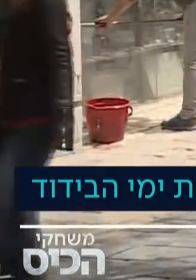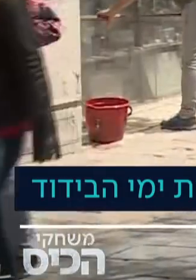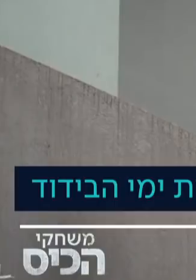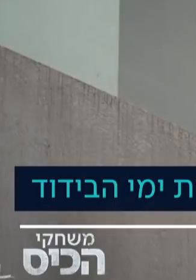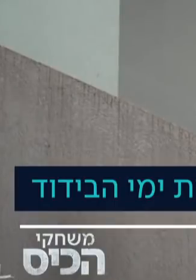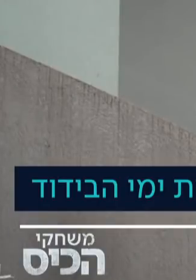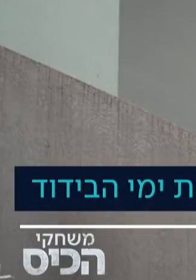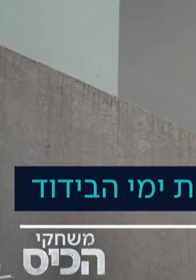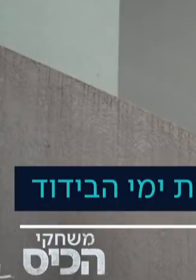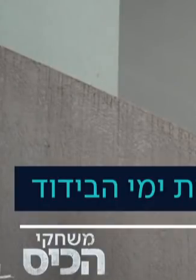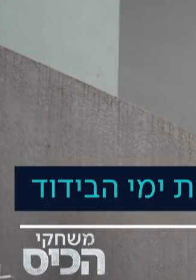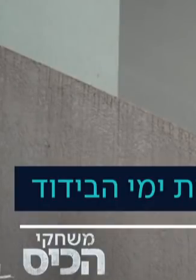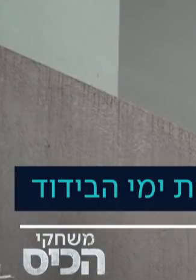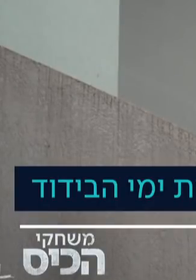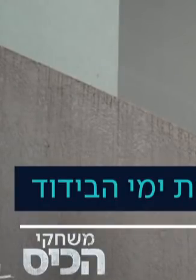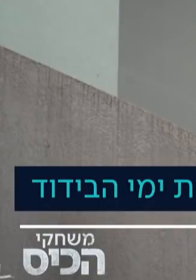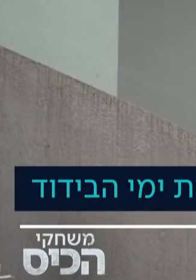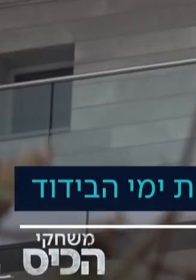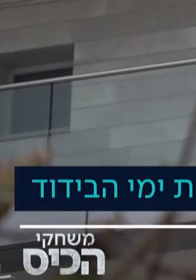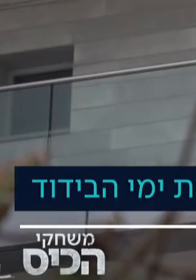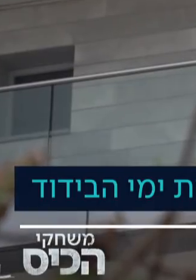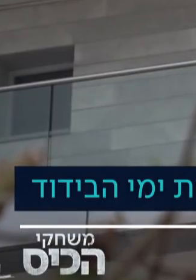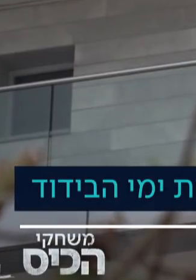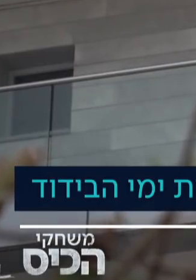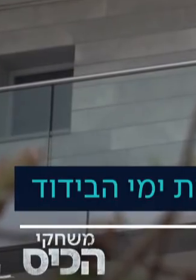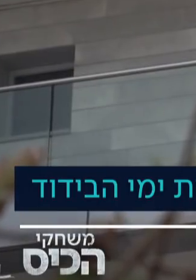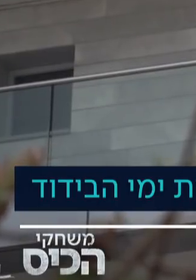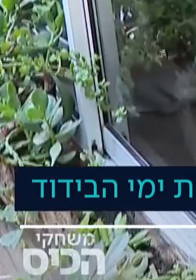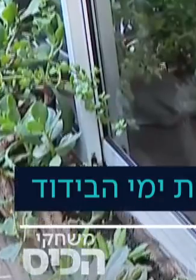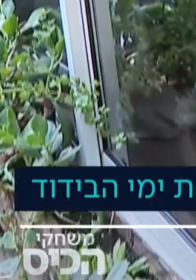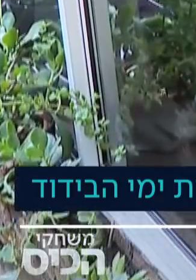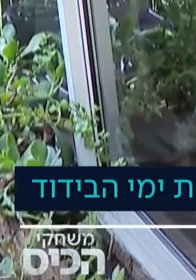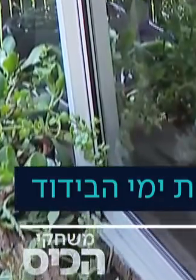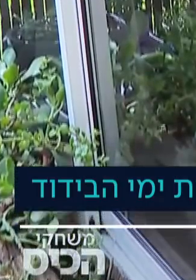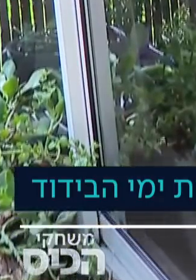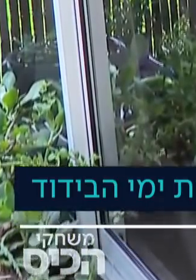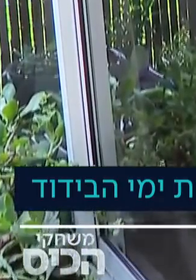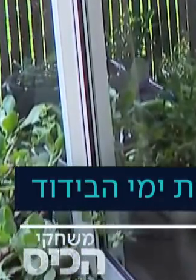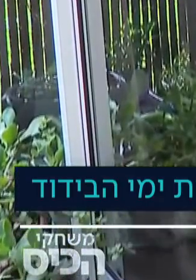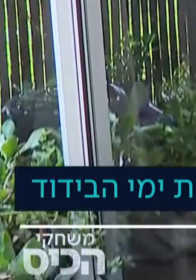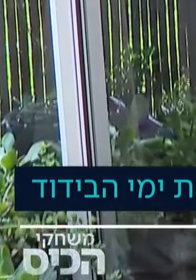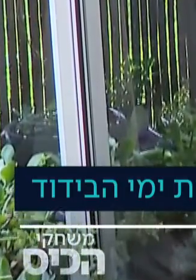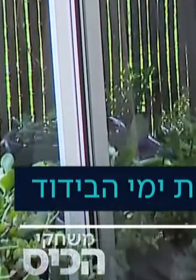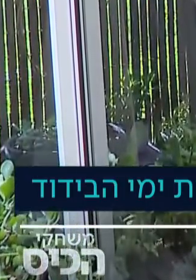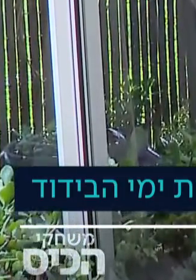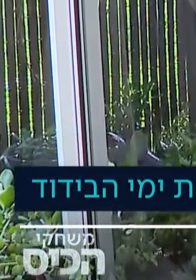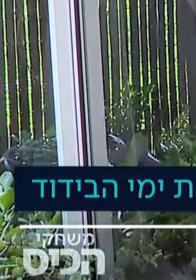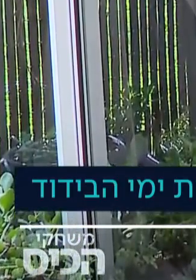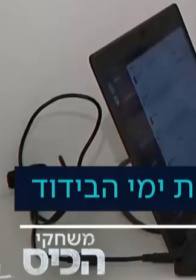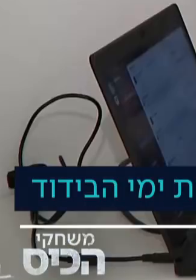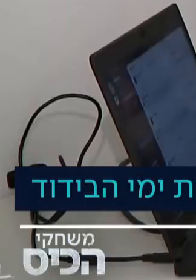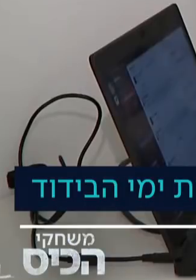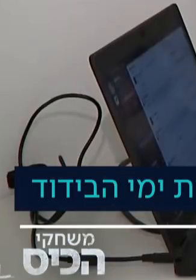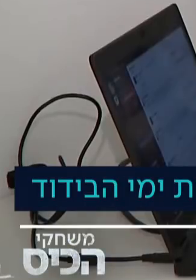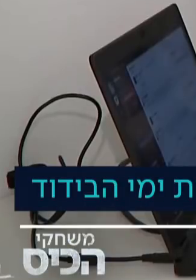כ3.5 מיליון. לדבריהן, המדינה פעלה בחוסר סמכות ובניגוד לחוק, כשהוציאה תעודת מחלה גורפת לעובדים